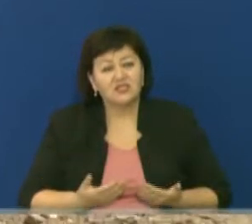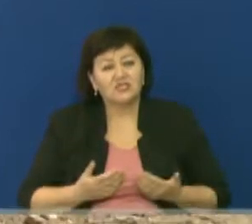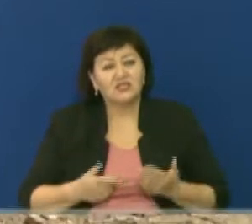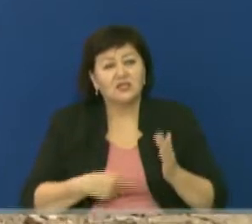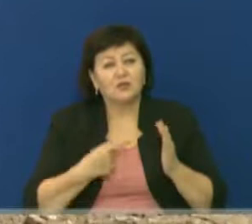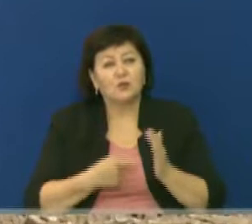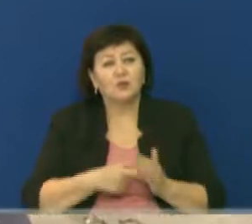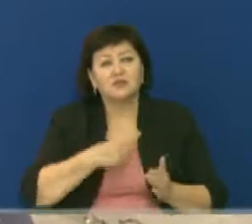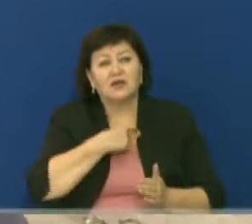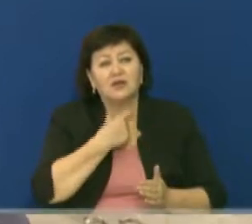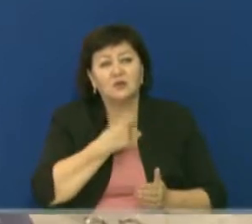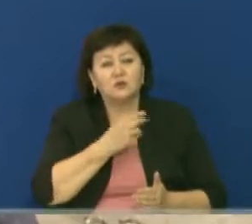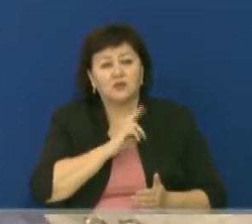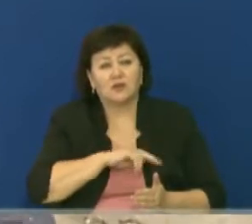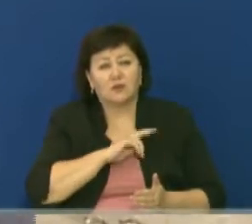Аягоза.